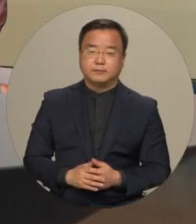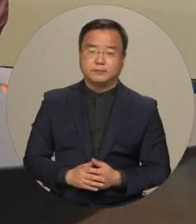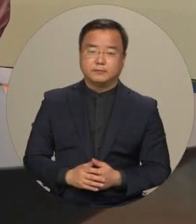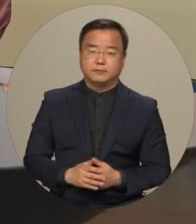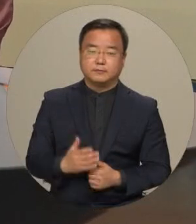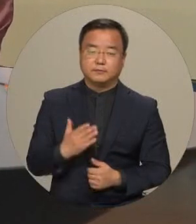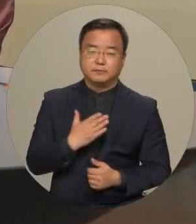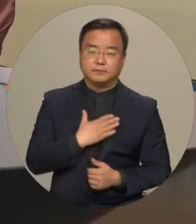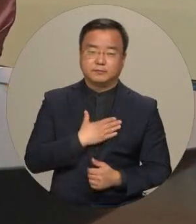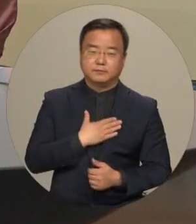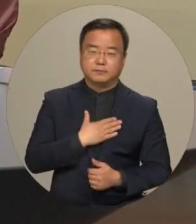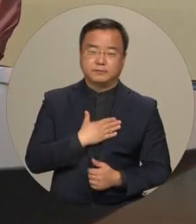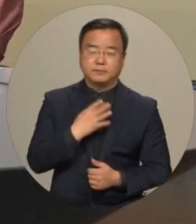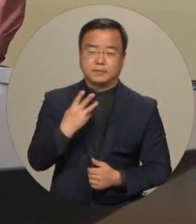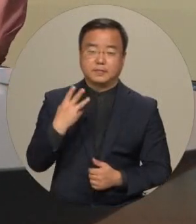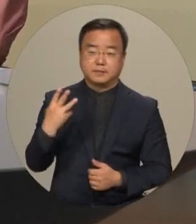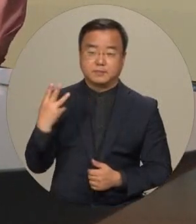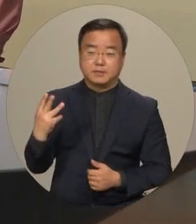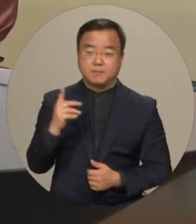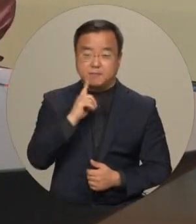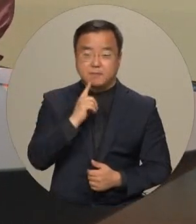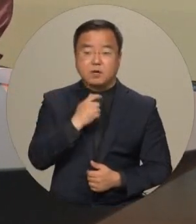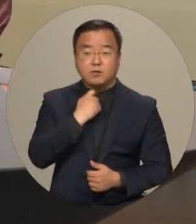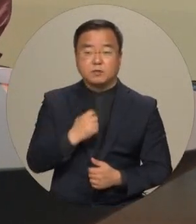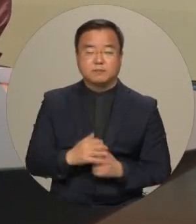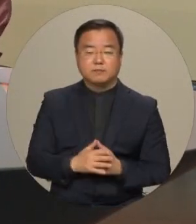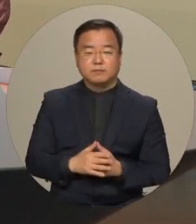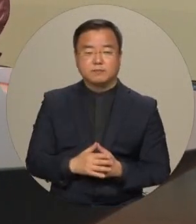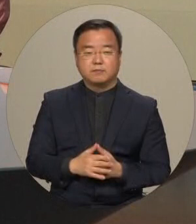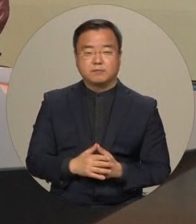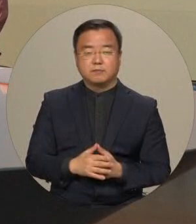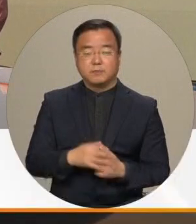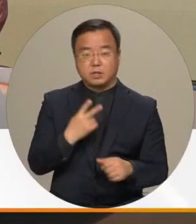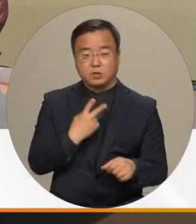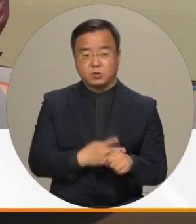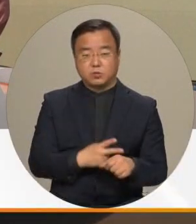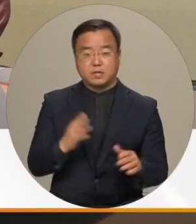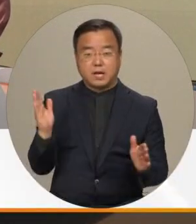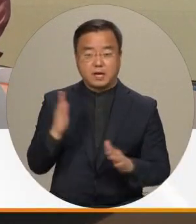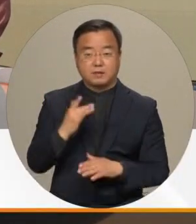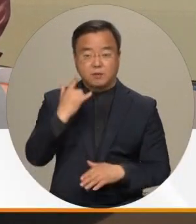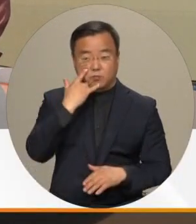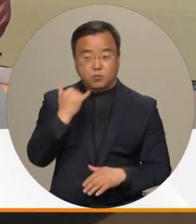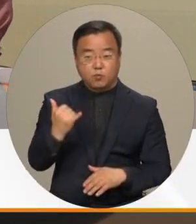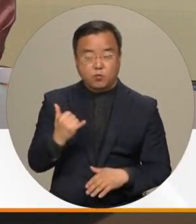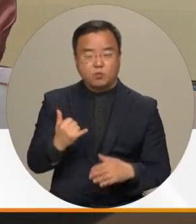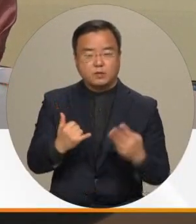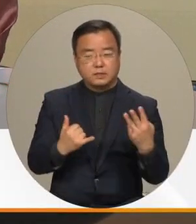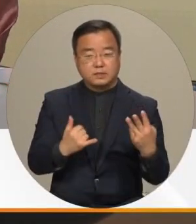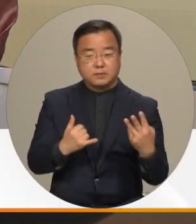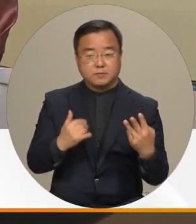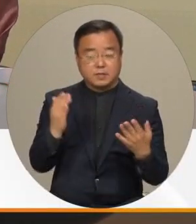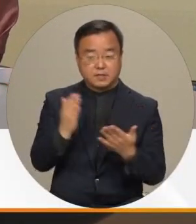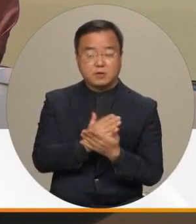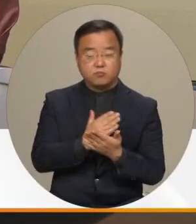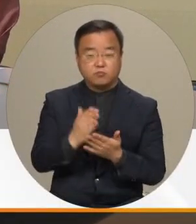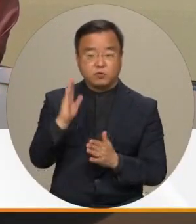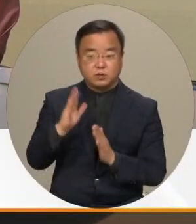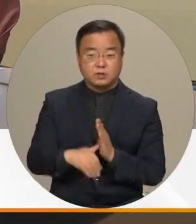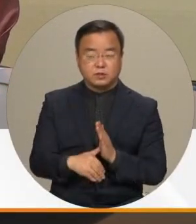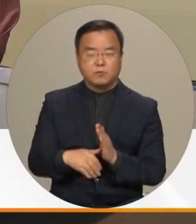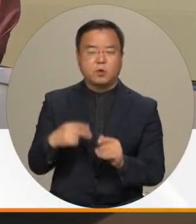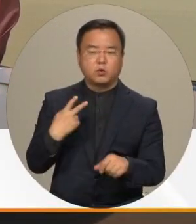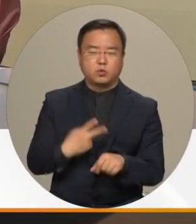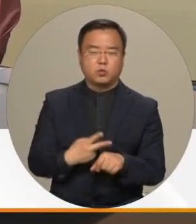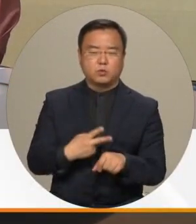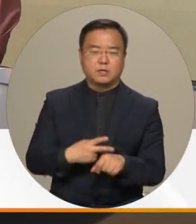저는 333을 제안하고 싶어요 왜냐하면 우선 교사 학생 학부모 이렇게 나누어서 보았을 때 교사는